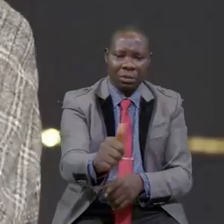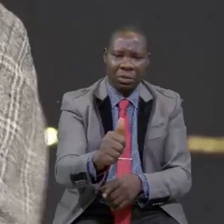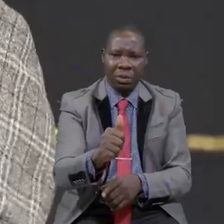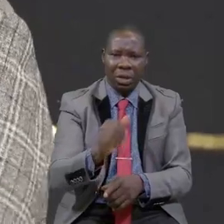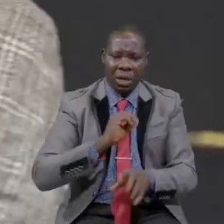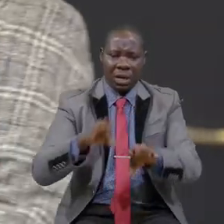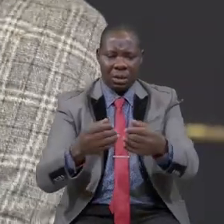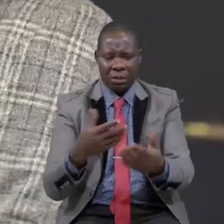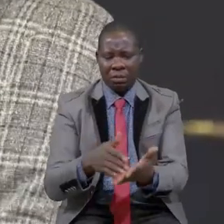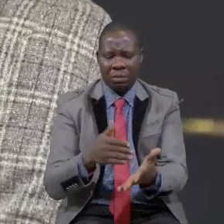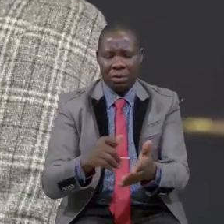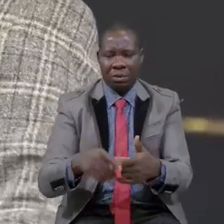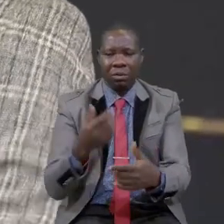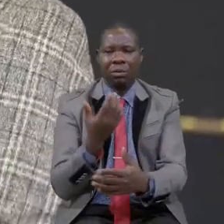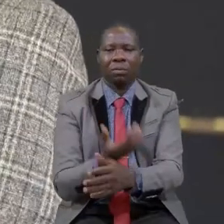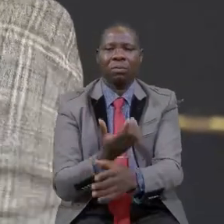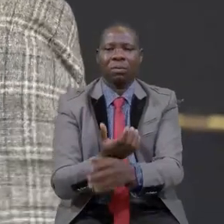mendiants.